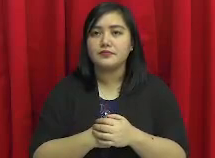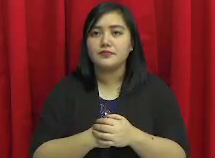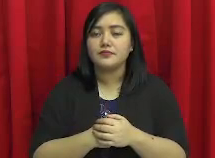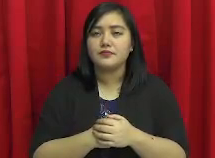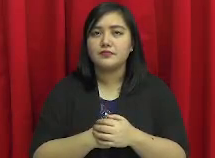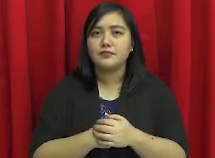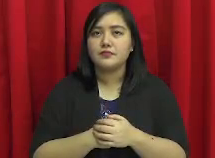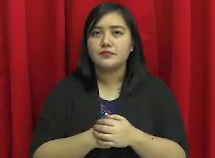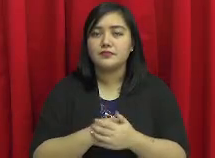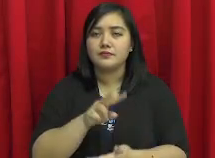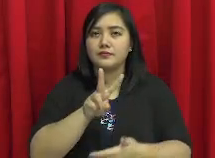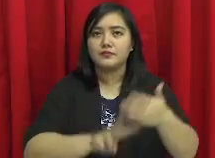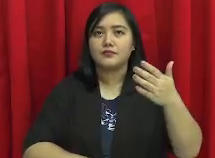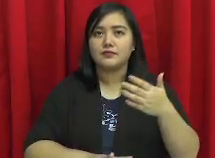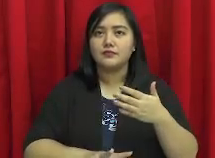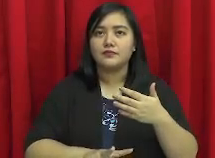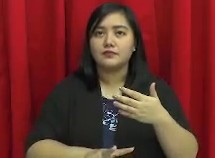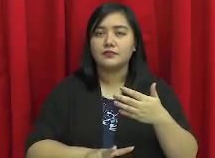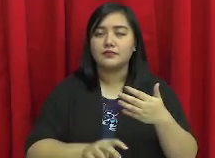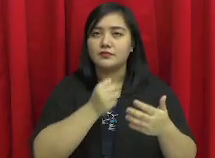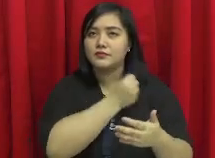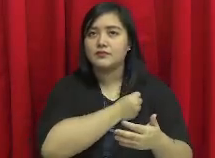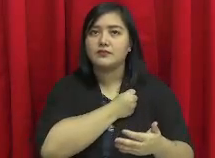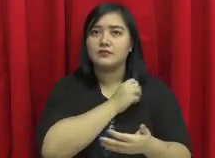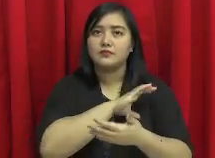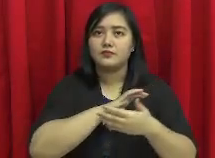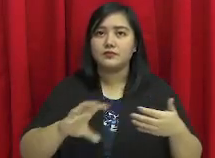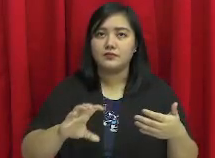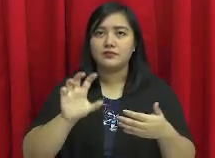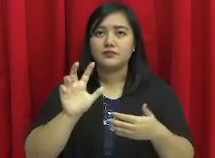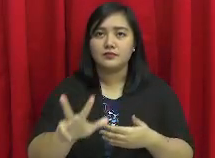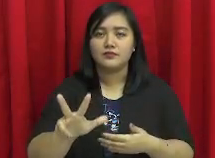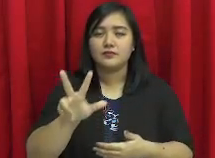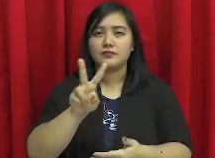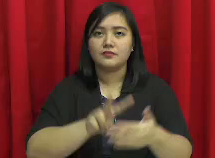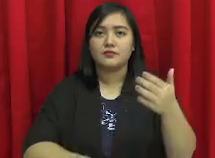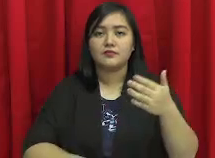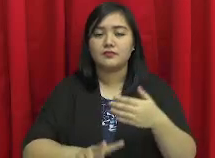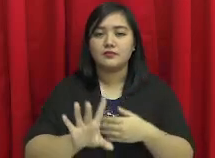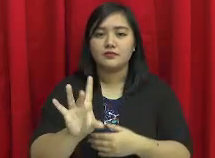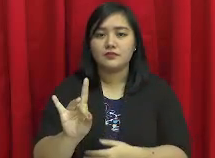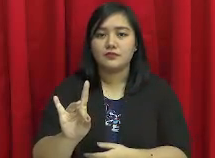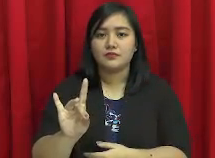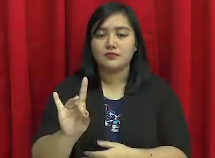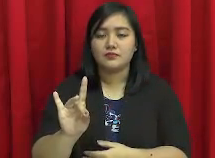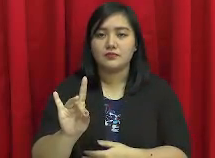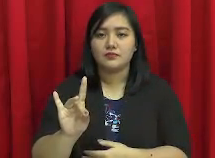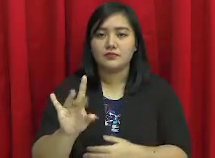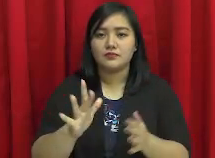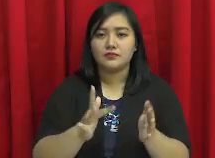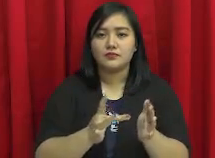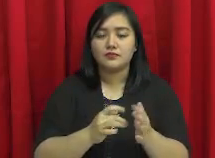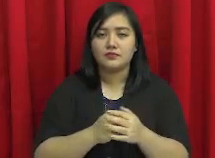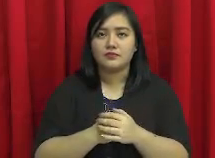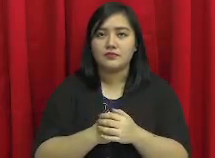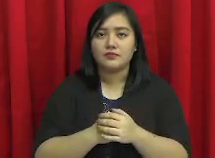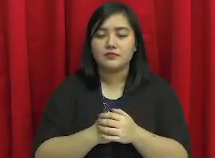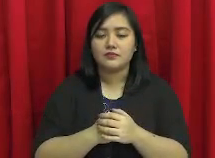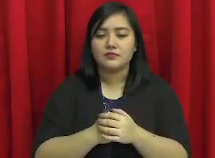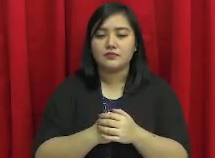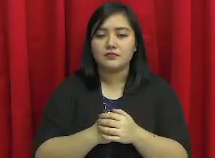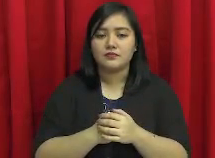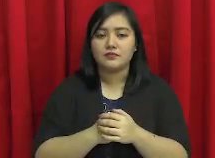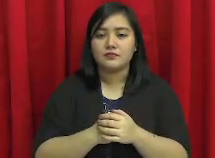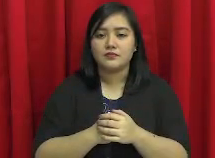God, dito po tayo sa verse number, chapter 3, okay? Chapter 3, verse number 8. Tinan niyo po, ah. Oh, sorry. Dito na po tayo